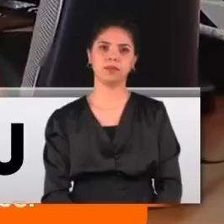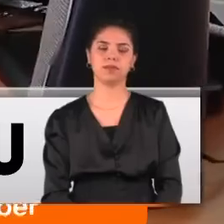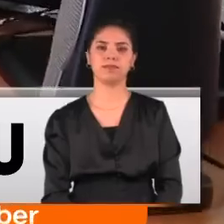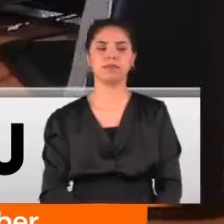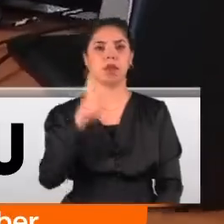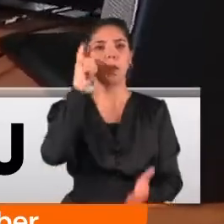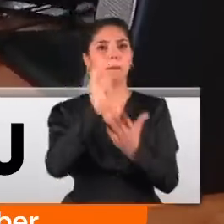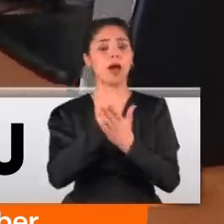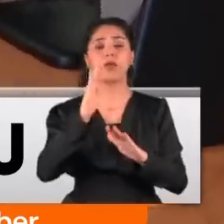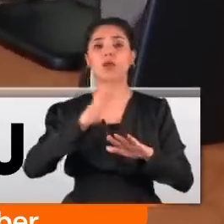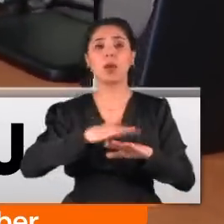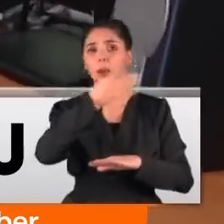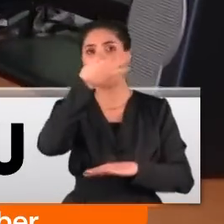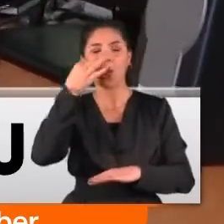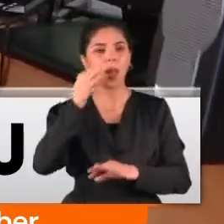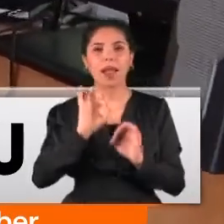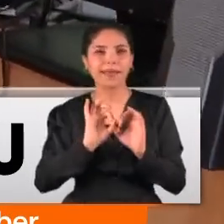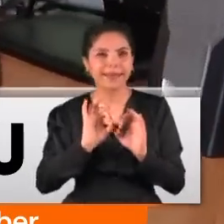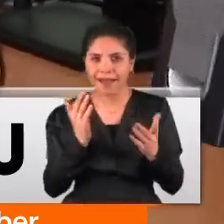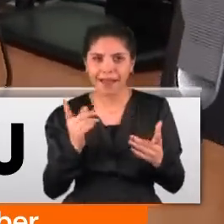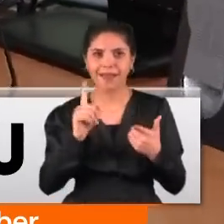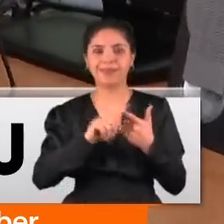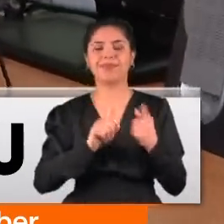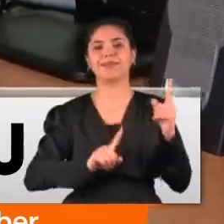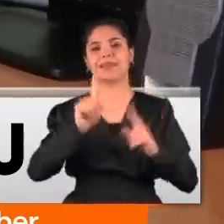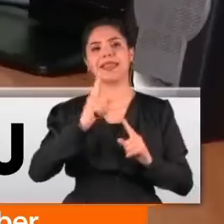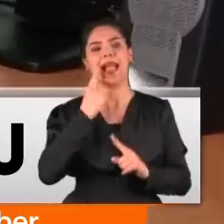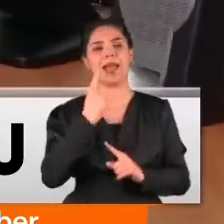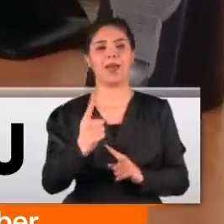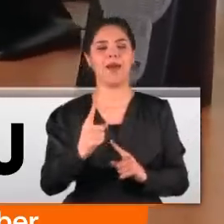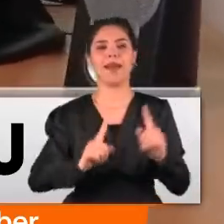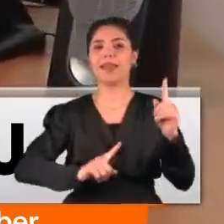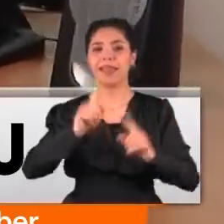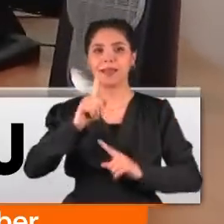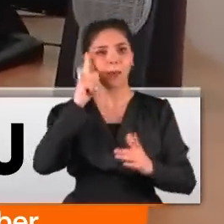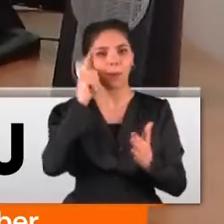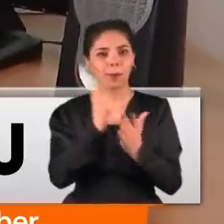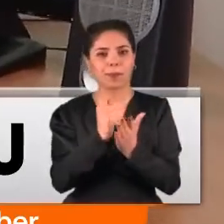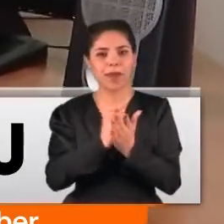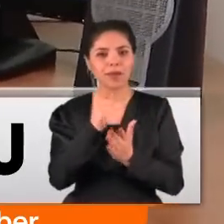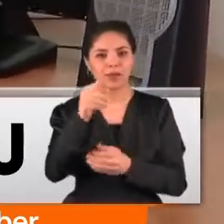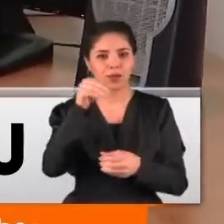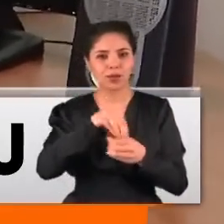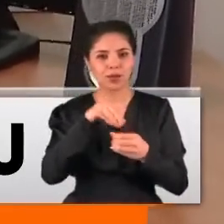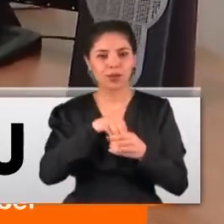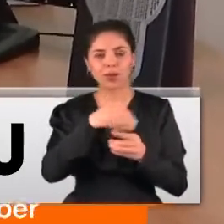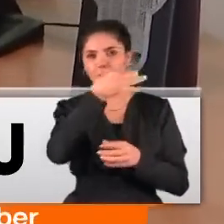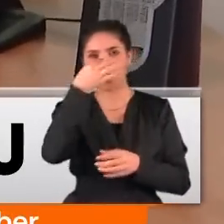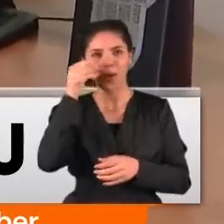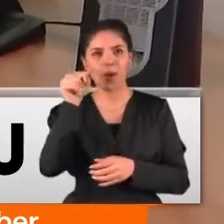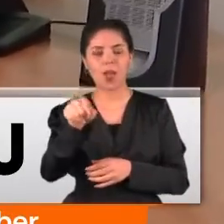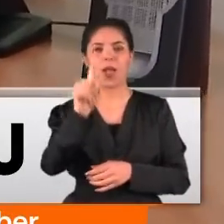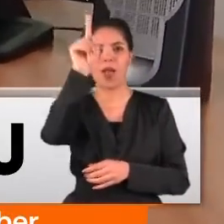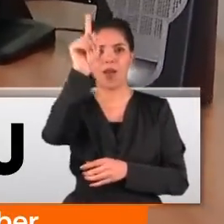başvuru yapmanın en kolay ve zahmetsiz yoluysa internet üzerinden yapılacak başvuru bunun için yapmanız gerekenlerde oldukça basit